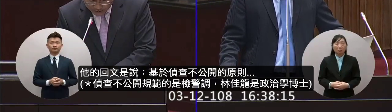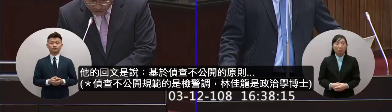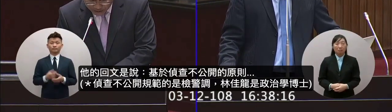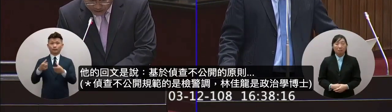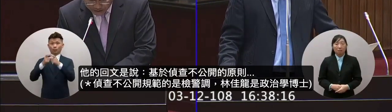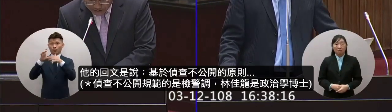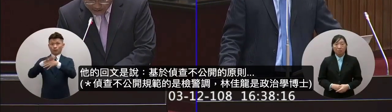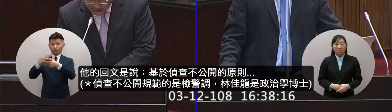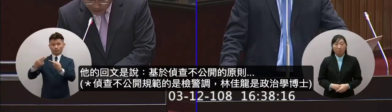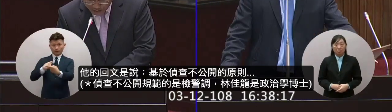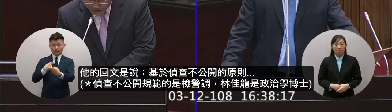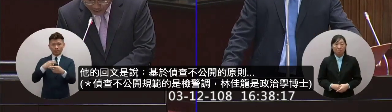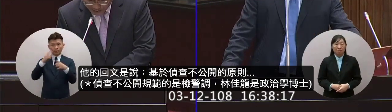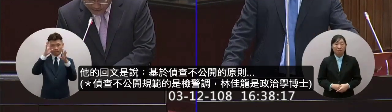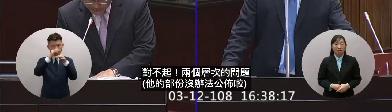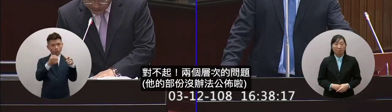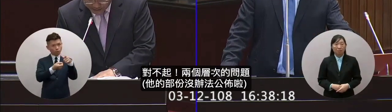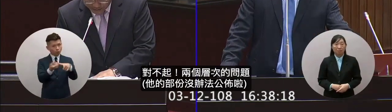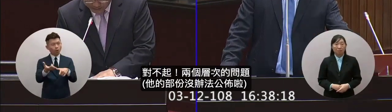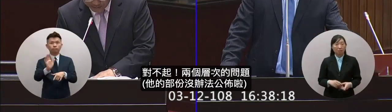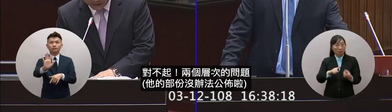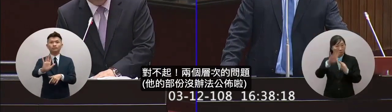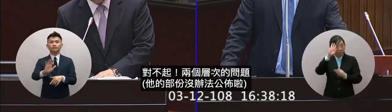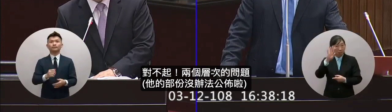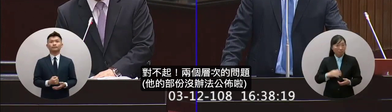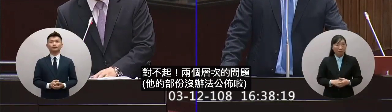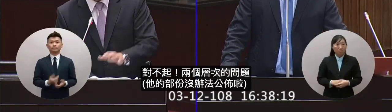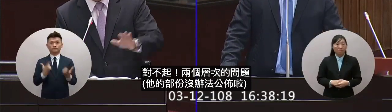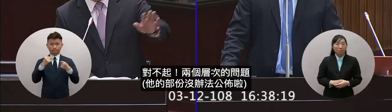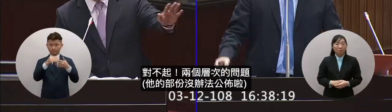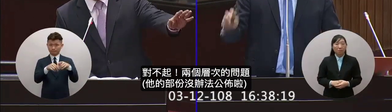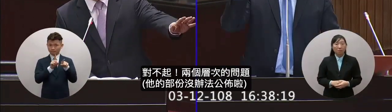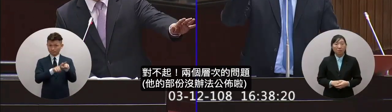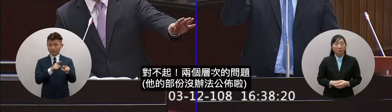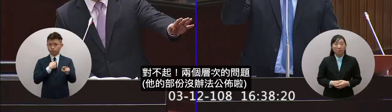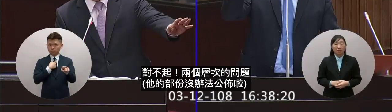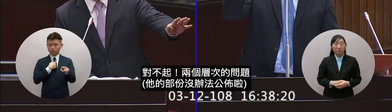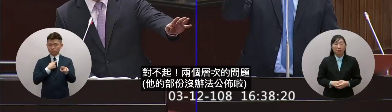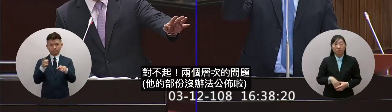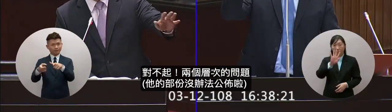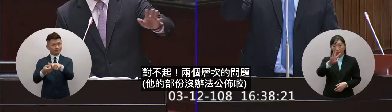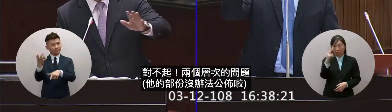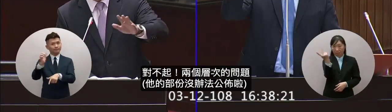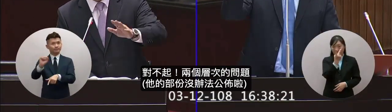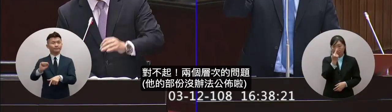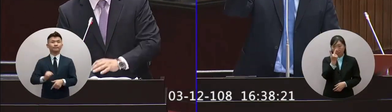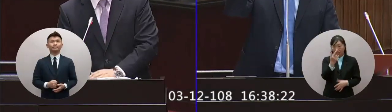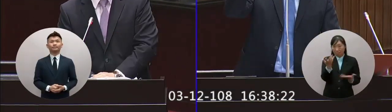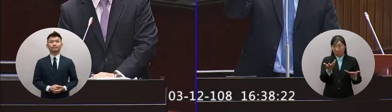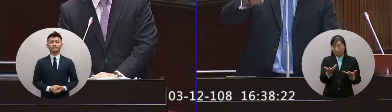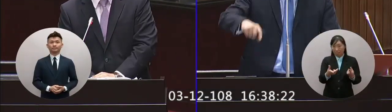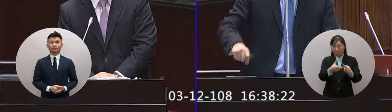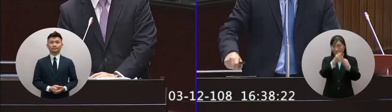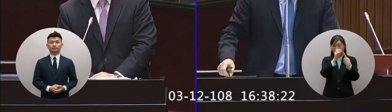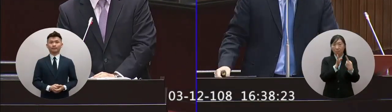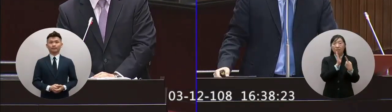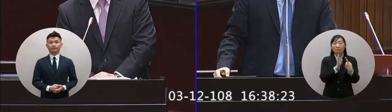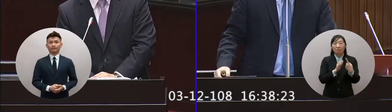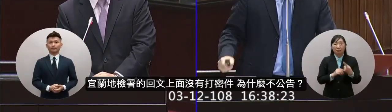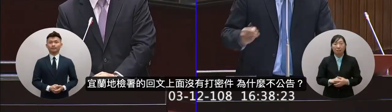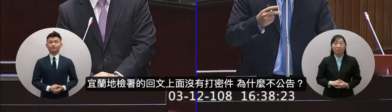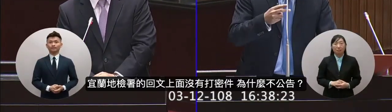的回文是说基于侦查不公开的原则。 对不起， 他的部分没办法公布。 两个层次的问题，第一个层次的问